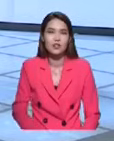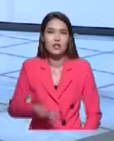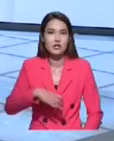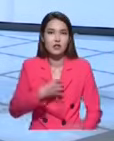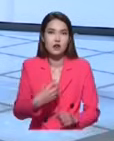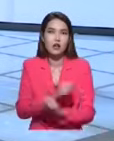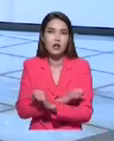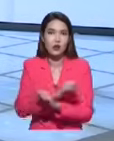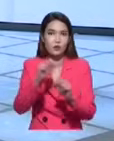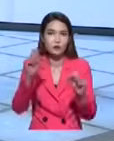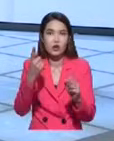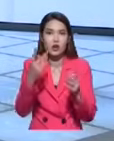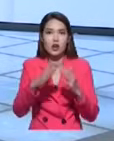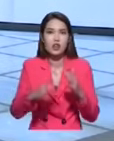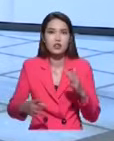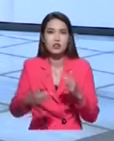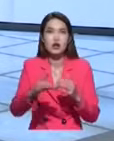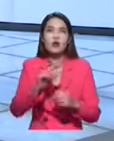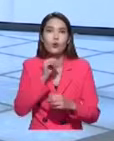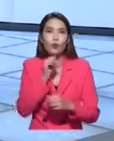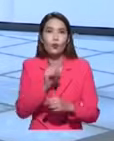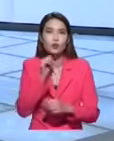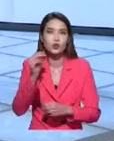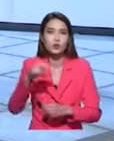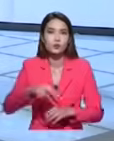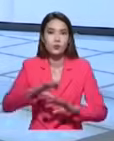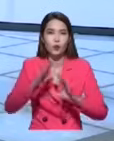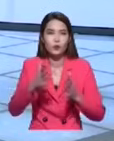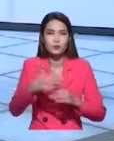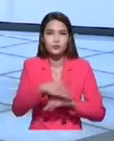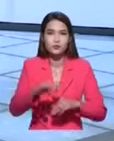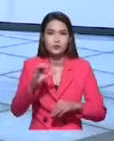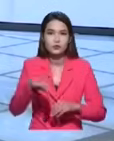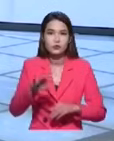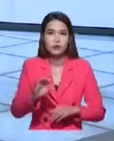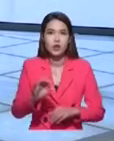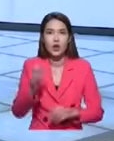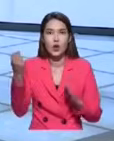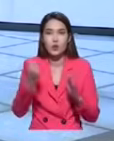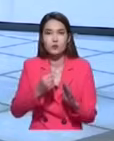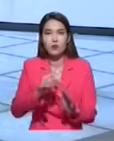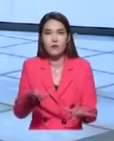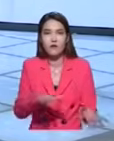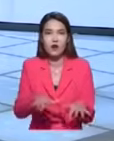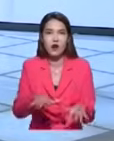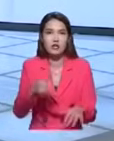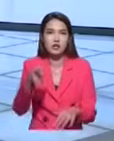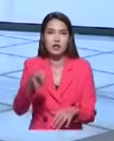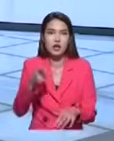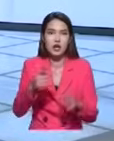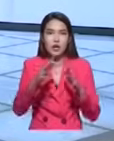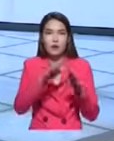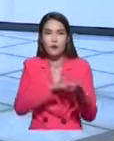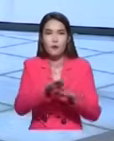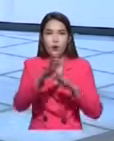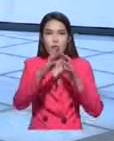Страшный взрыв прогремел в одном из районов Кустаная. ЧП произошло на территории СТО. Ударная волна была такой силы, что одноэтажное здание было